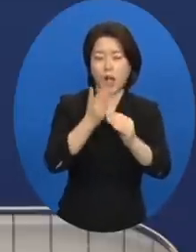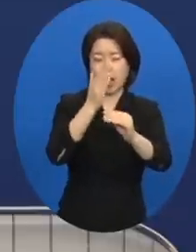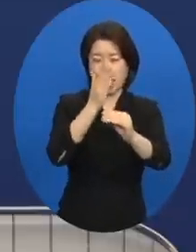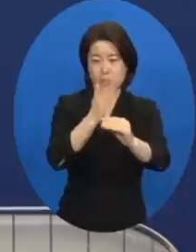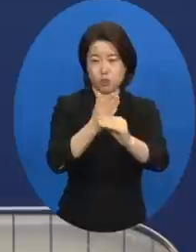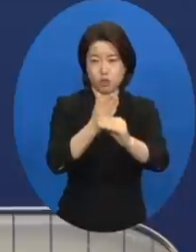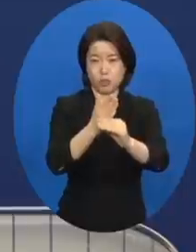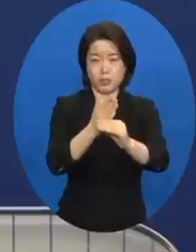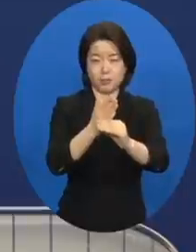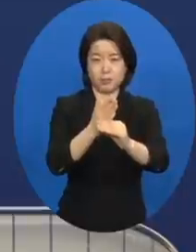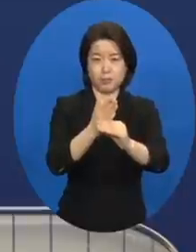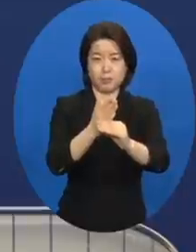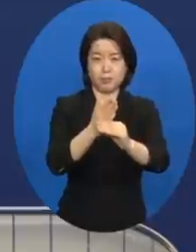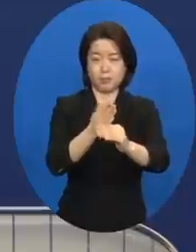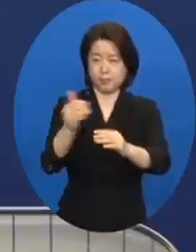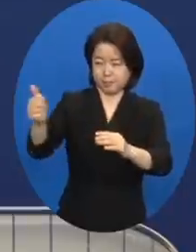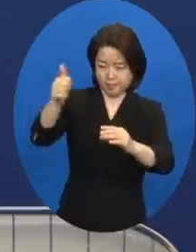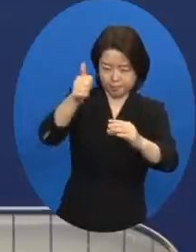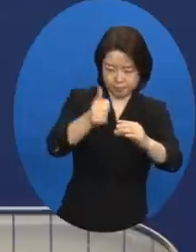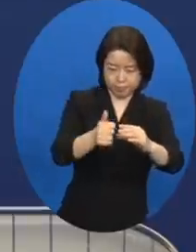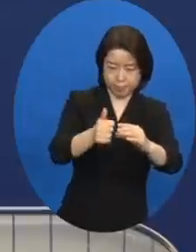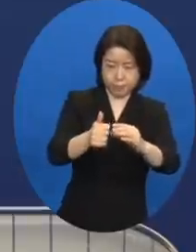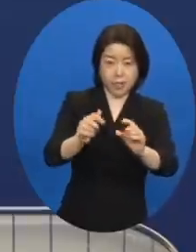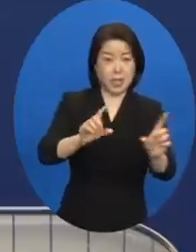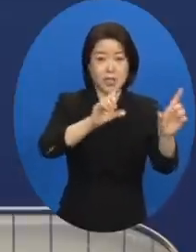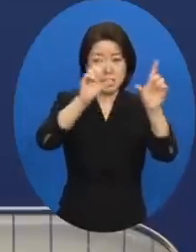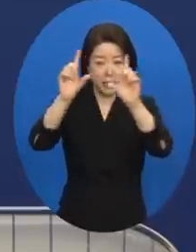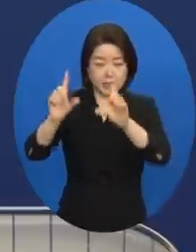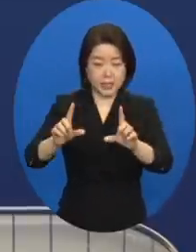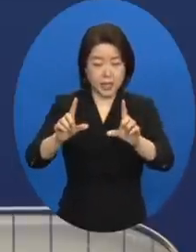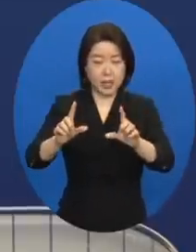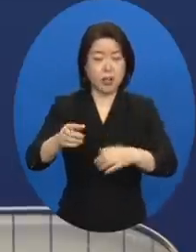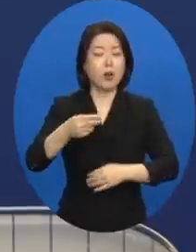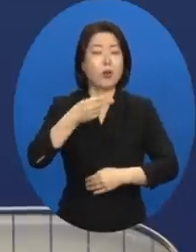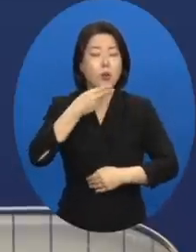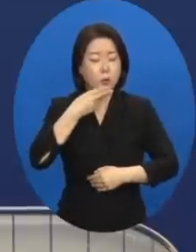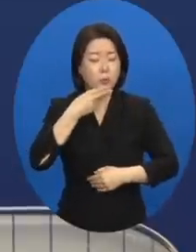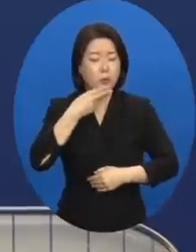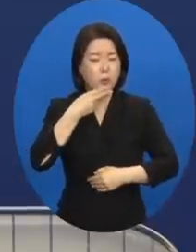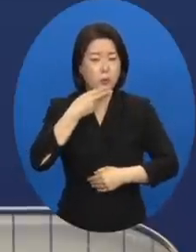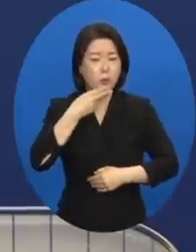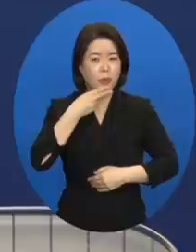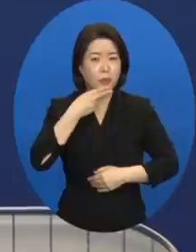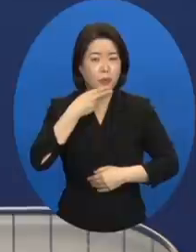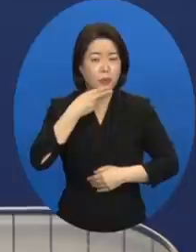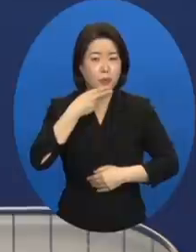중심으로 사랑하고 있지 않다는 거예요.